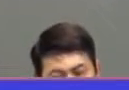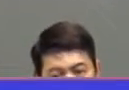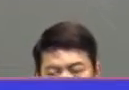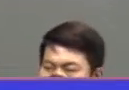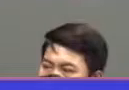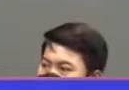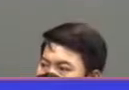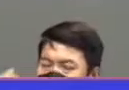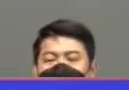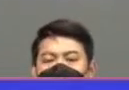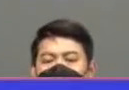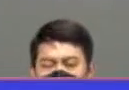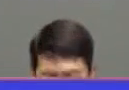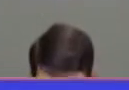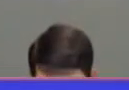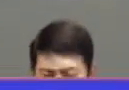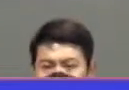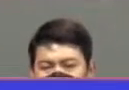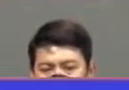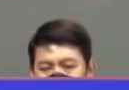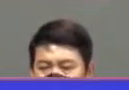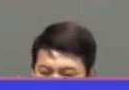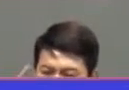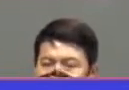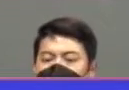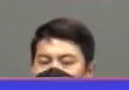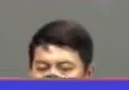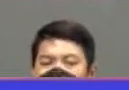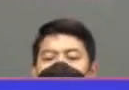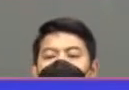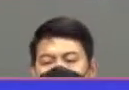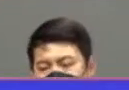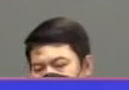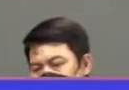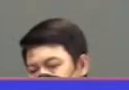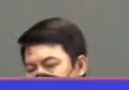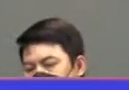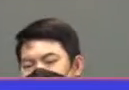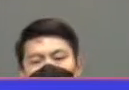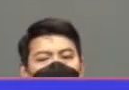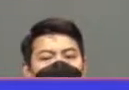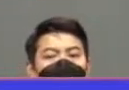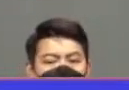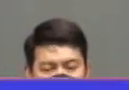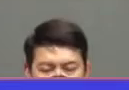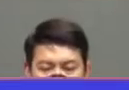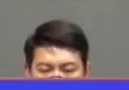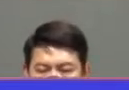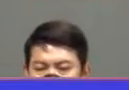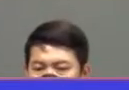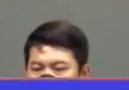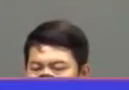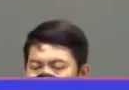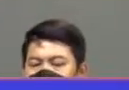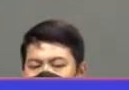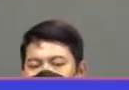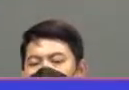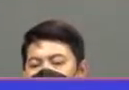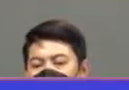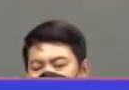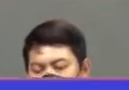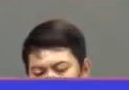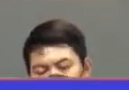เป็นการเพิ่มวงเงินช่วยเหลือค่าครองชีพสำหรับผู้ที่มีบัตรสวัสดิการแห่งรัฐจำนวนเนี่ยประมาณ 13,300,000 กว่าคนนะครับเพื่อ